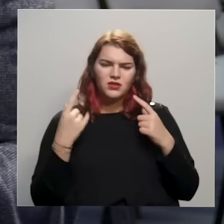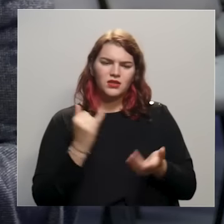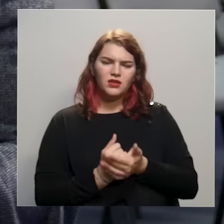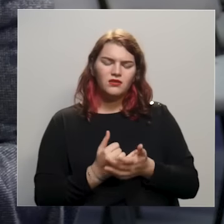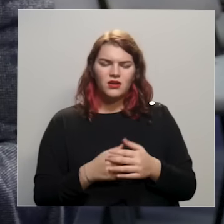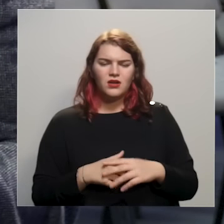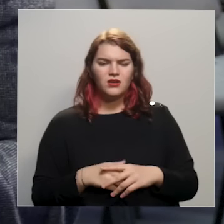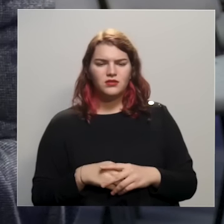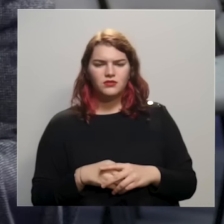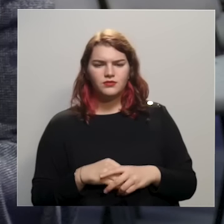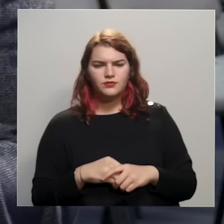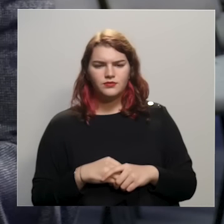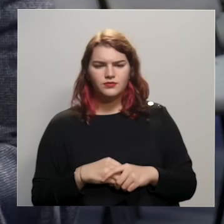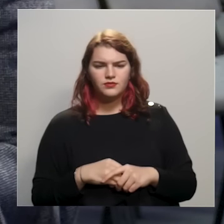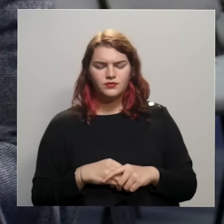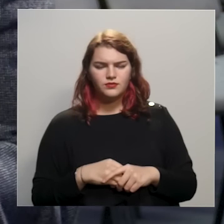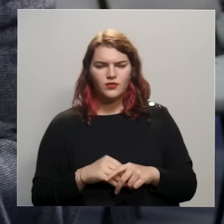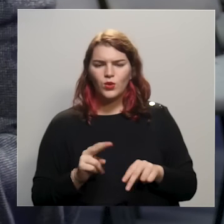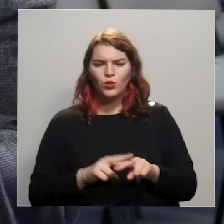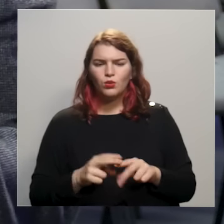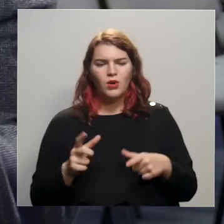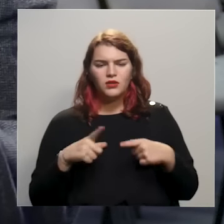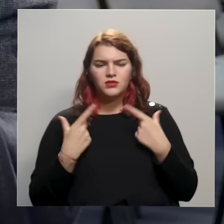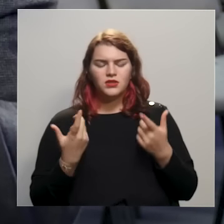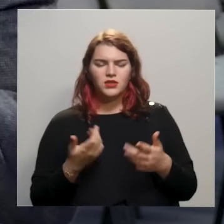a trăit-o. În ce sens a trăit-o?